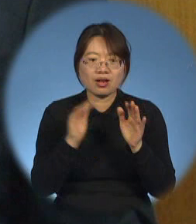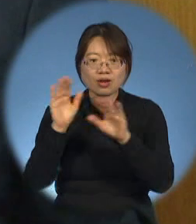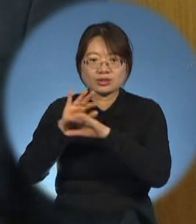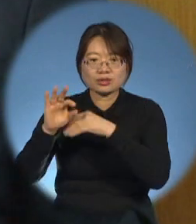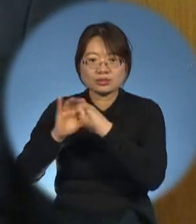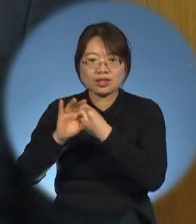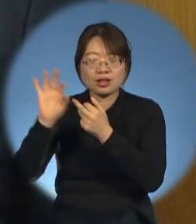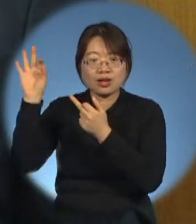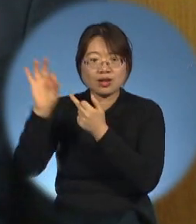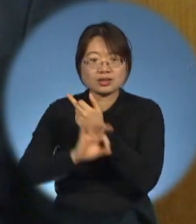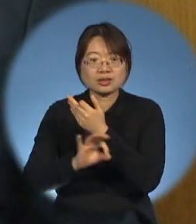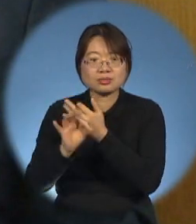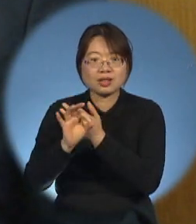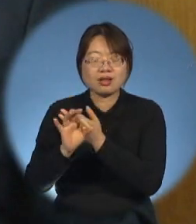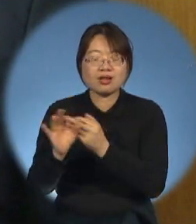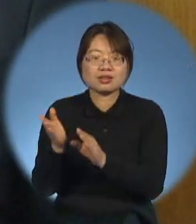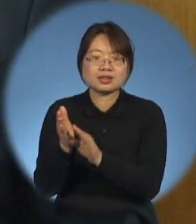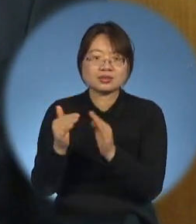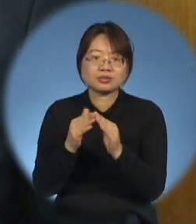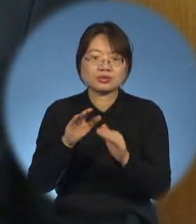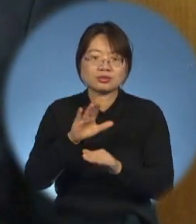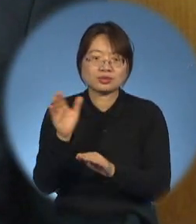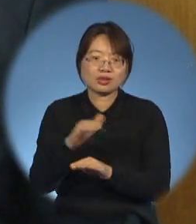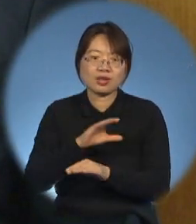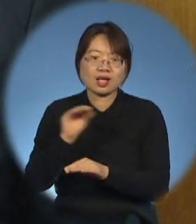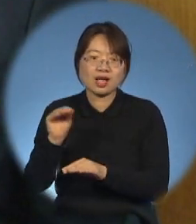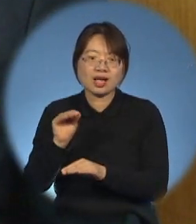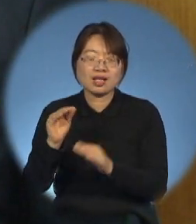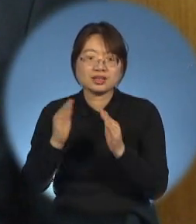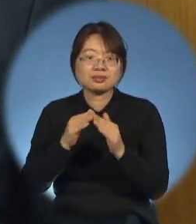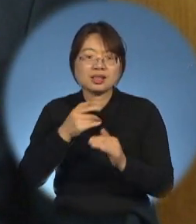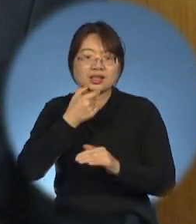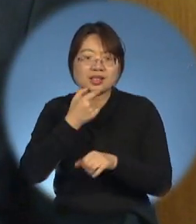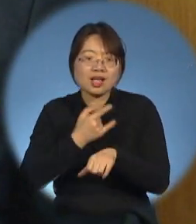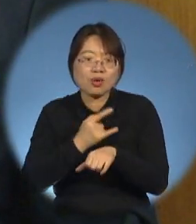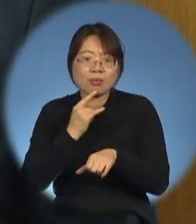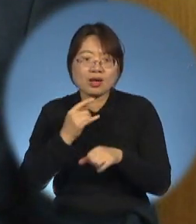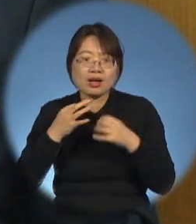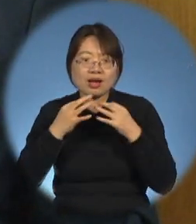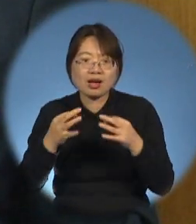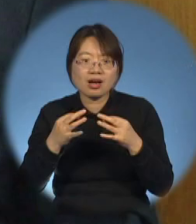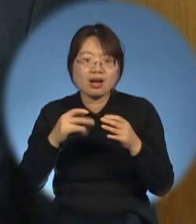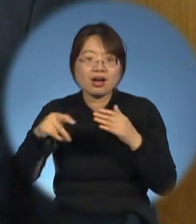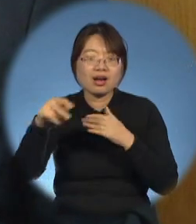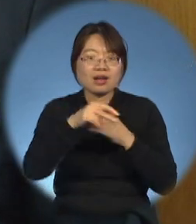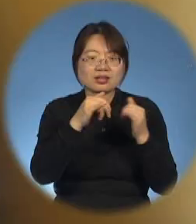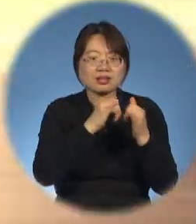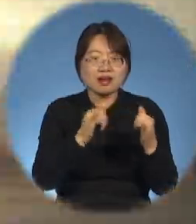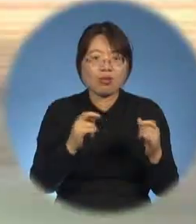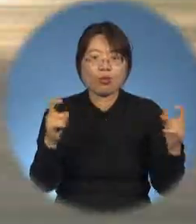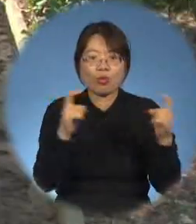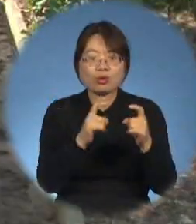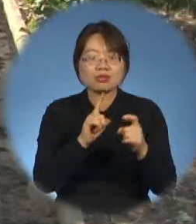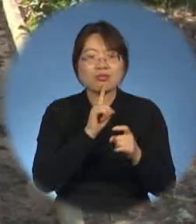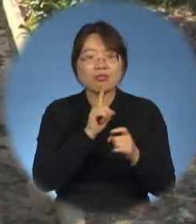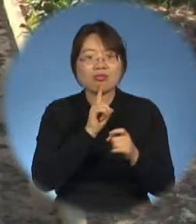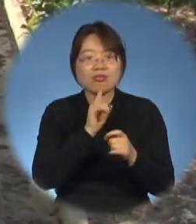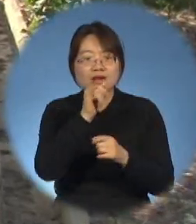와서 하나 뽑아 고 지금부터 가장 오래 서양 한다거나 꼬아 무심한 척 왔네 선양 천이 건강한 의 싸움은 나오지